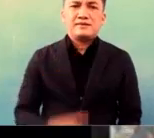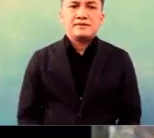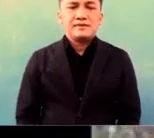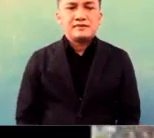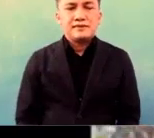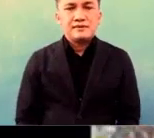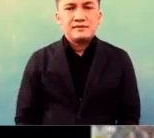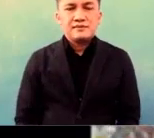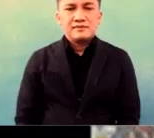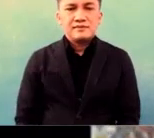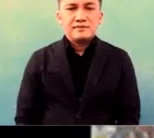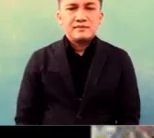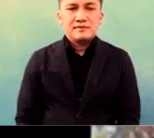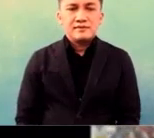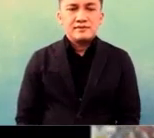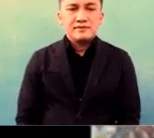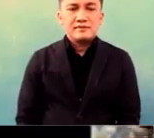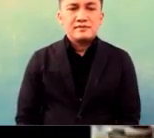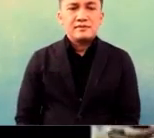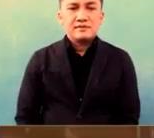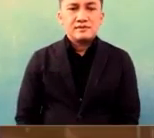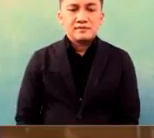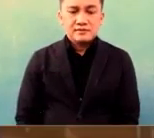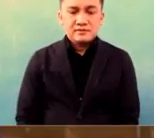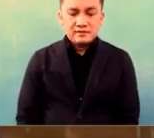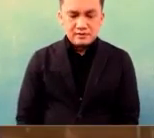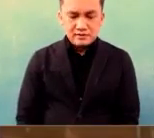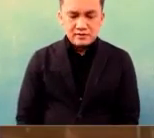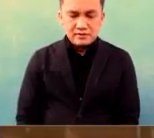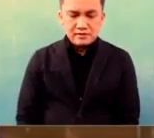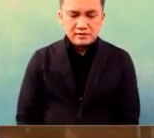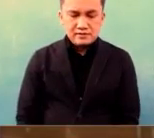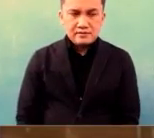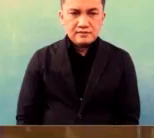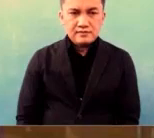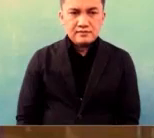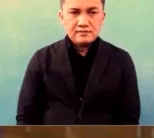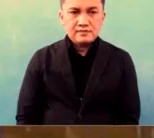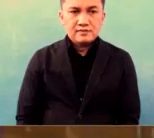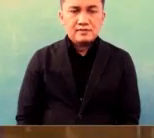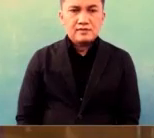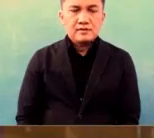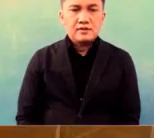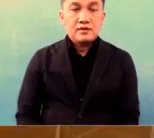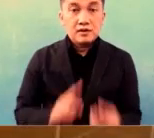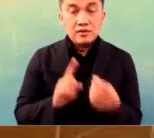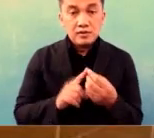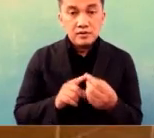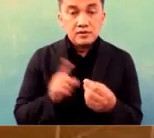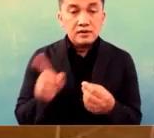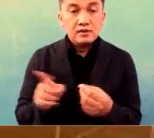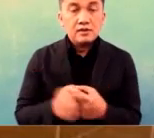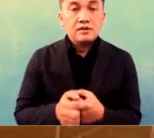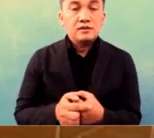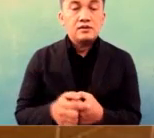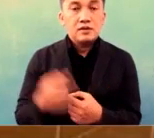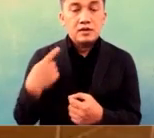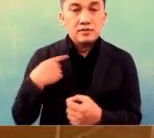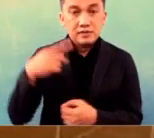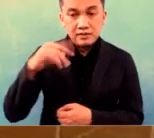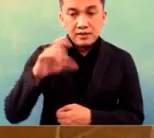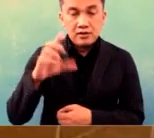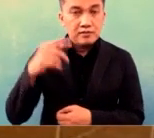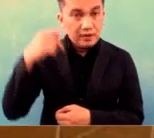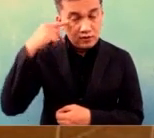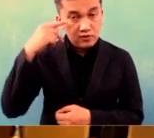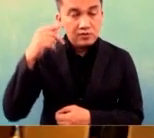Paolo, Marga, sa ngayon ay wala pa naman daw taas preso doon sa mga tickets sa sinehan at sa mga oras na ito ay nag-i-inspeksyon nga dito